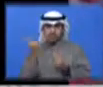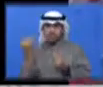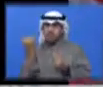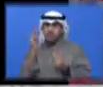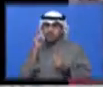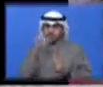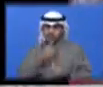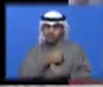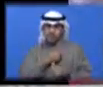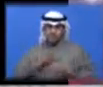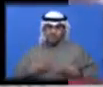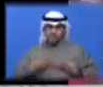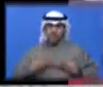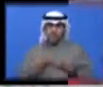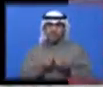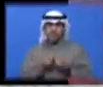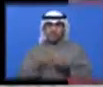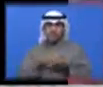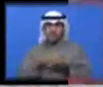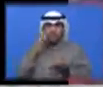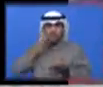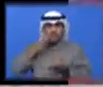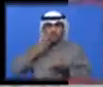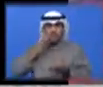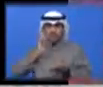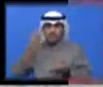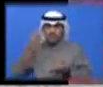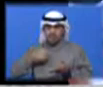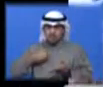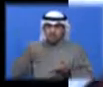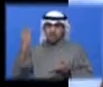مدى سعادتهم ومشاركة الإمارات عيدها الوطني